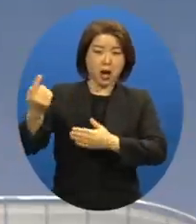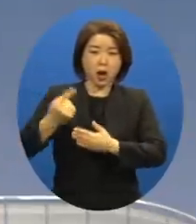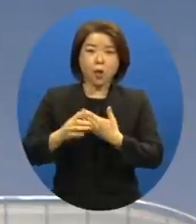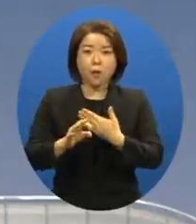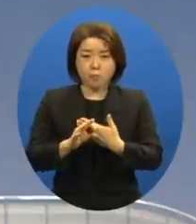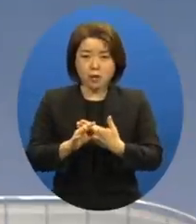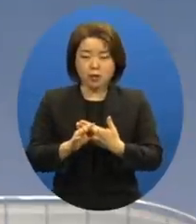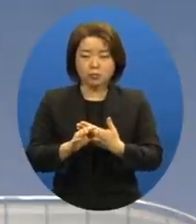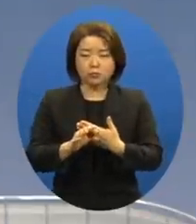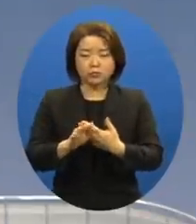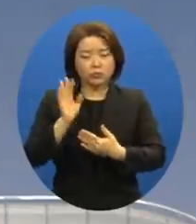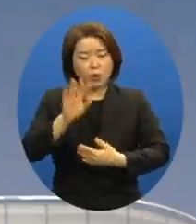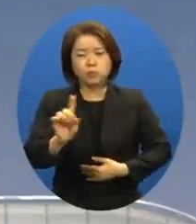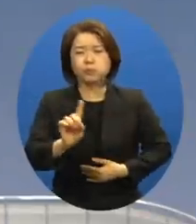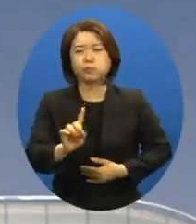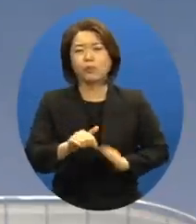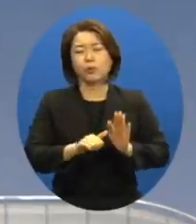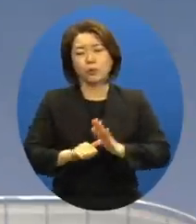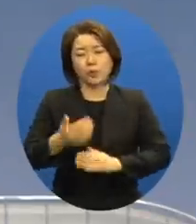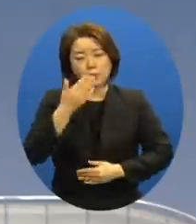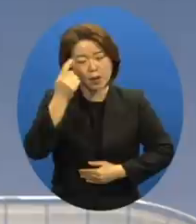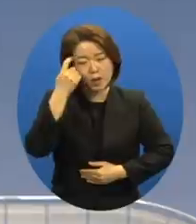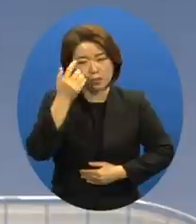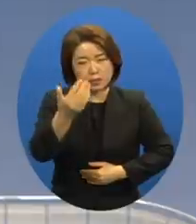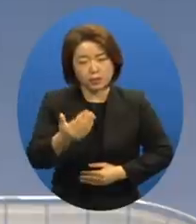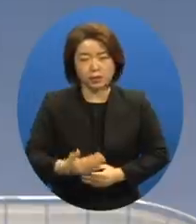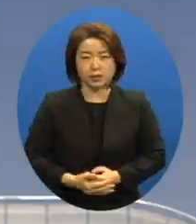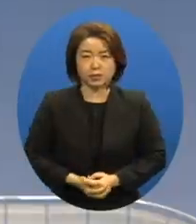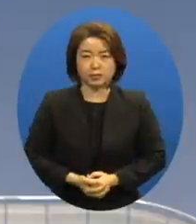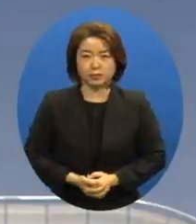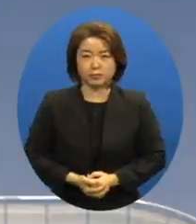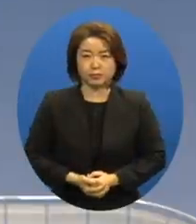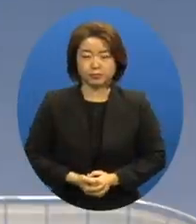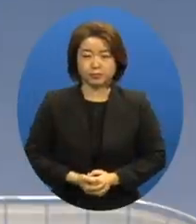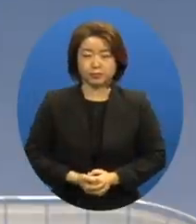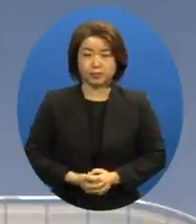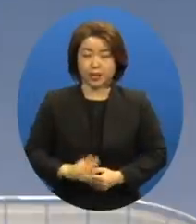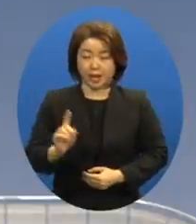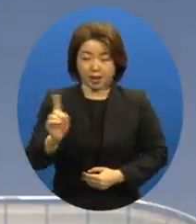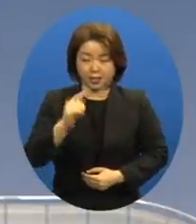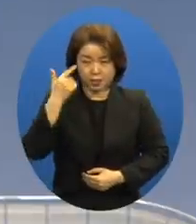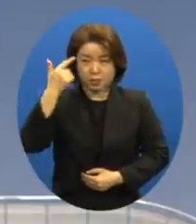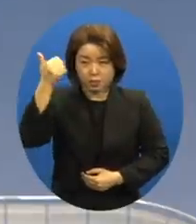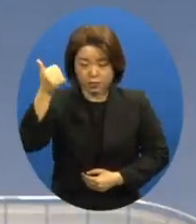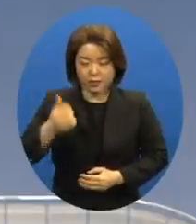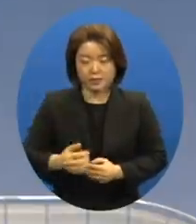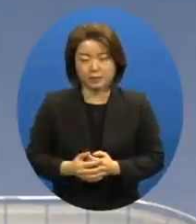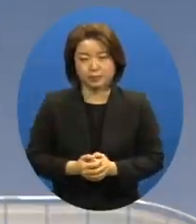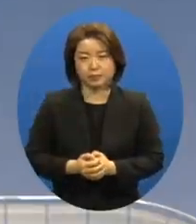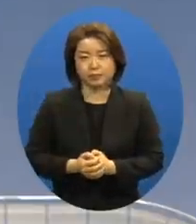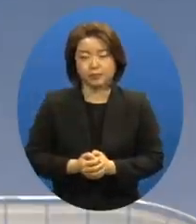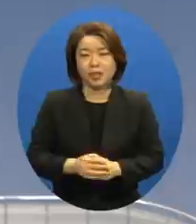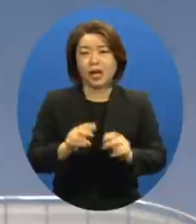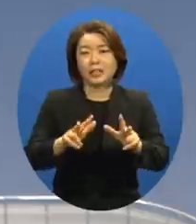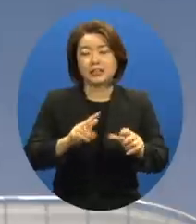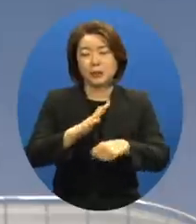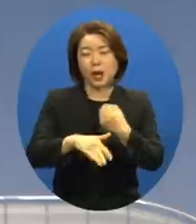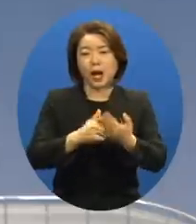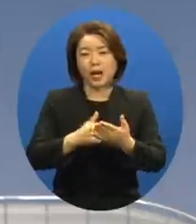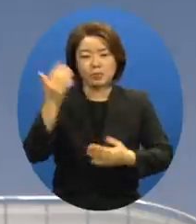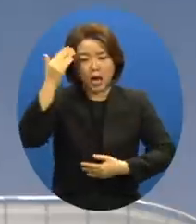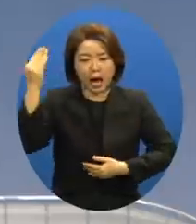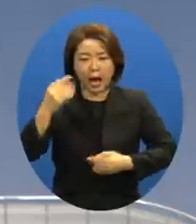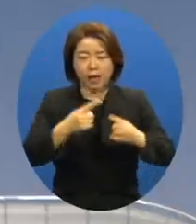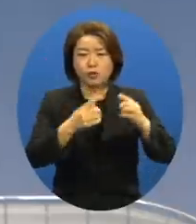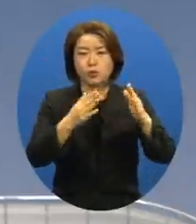어떻게 견딜 수 있겠습니까 어느 목사님은 지금 하나님은 우리 한국교회